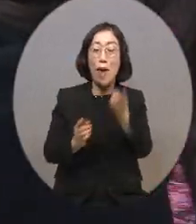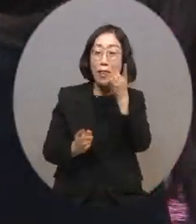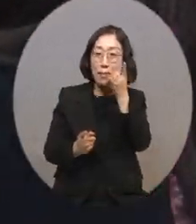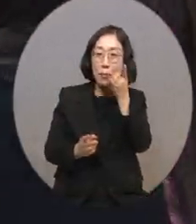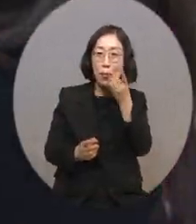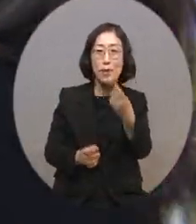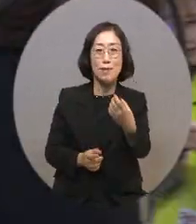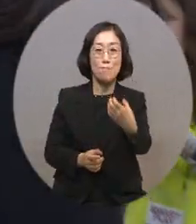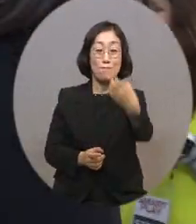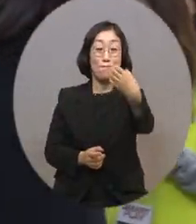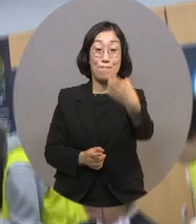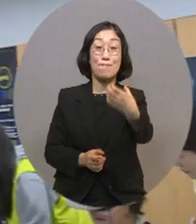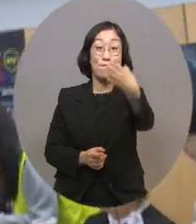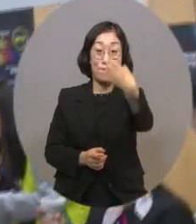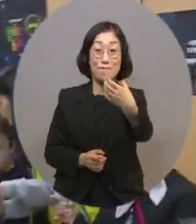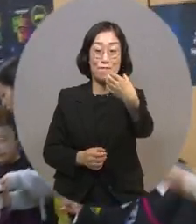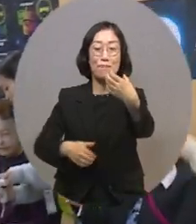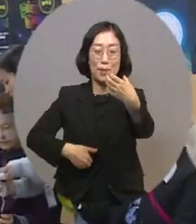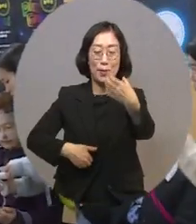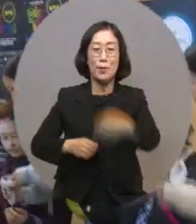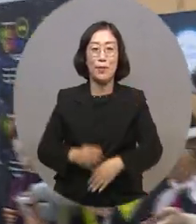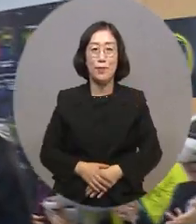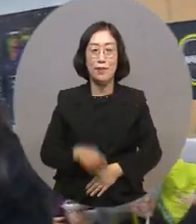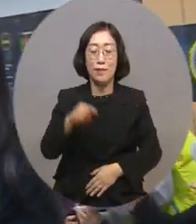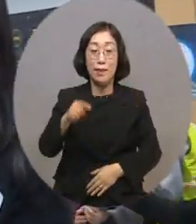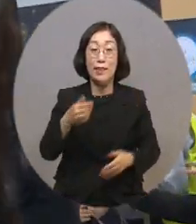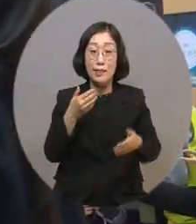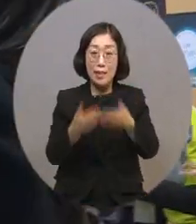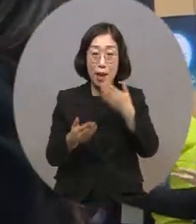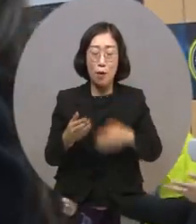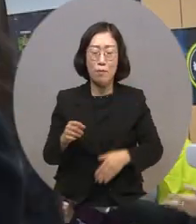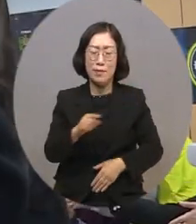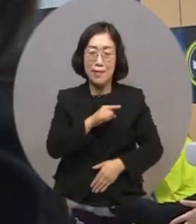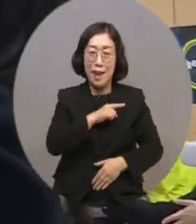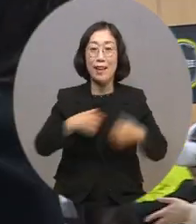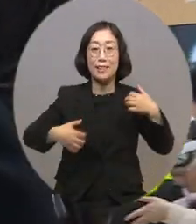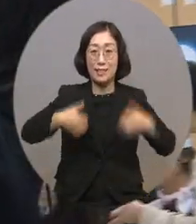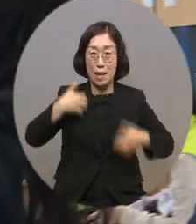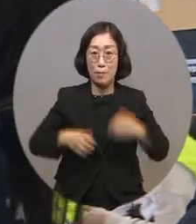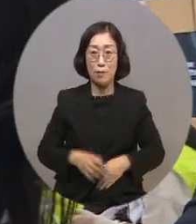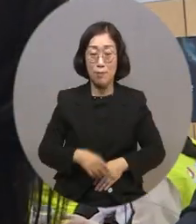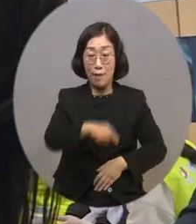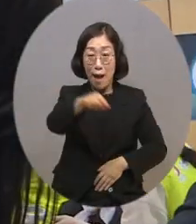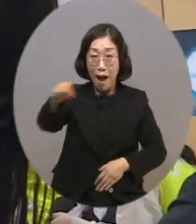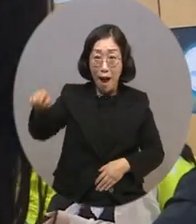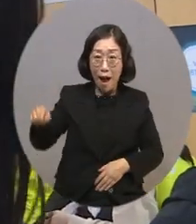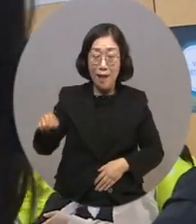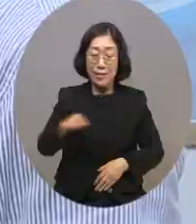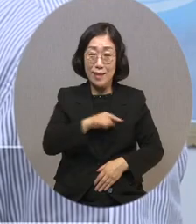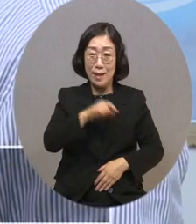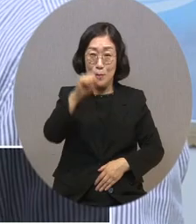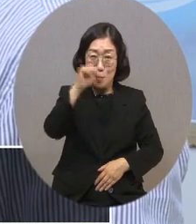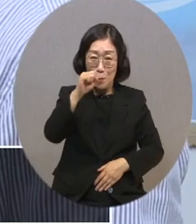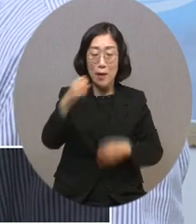목 말고 핸드폰을 들라는 스태프의 조언. 저도 이 체험이 제일 재밌었는데 주변 반응도 가장